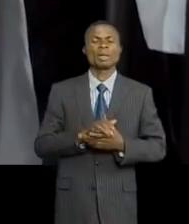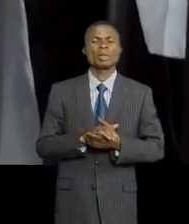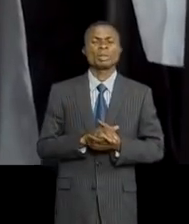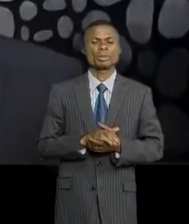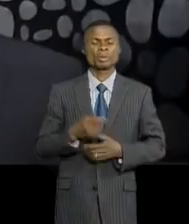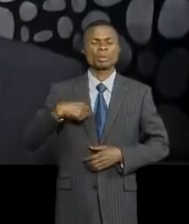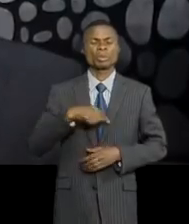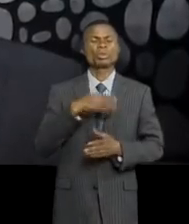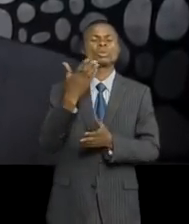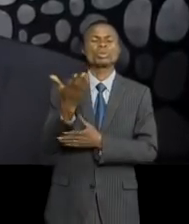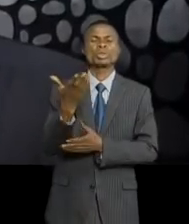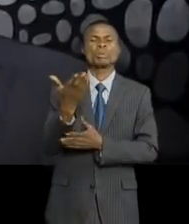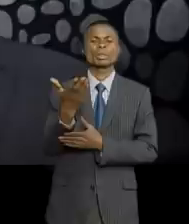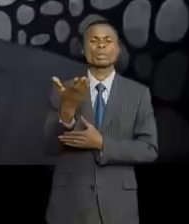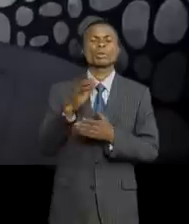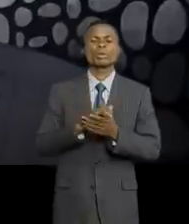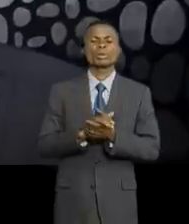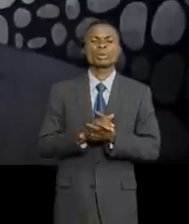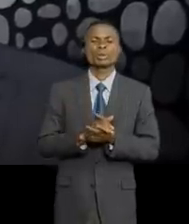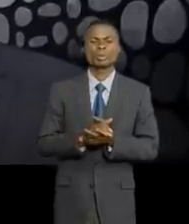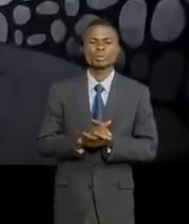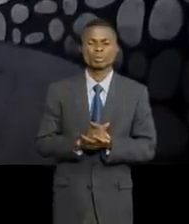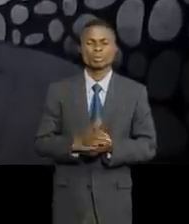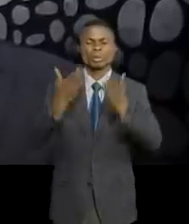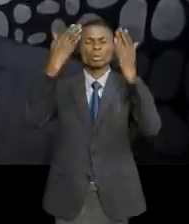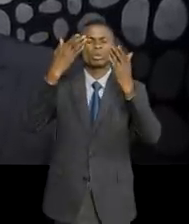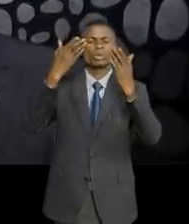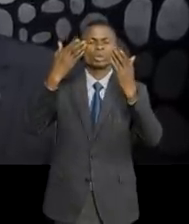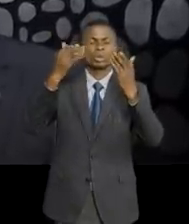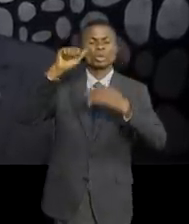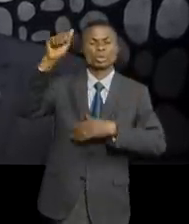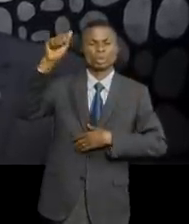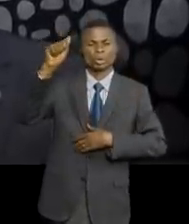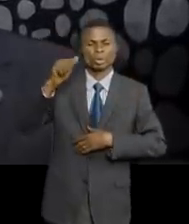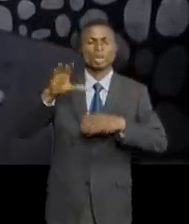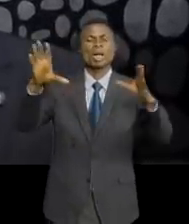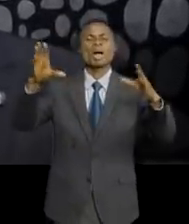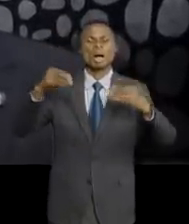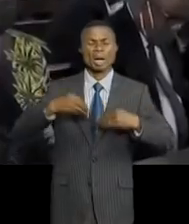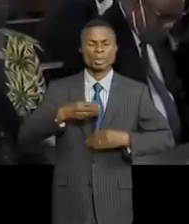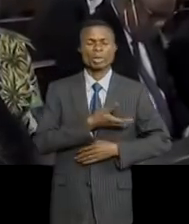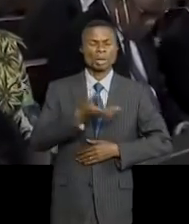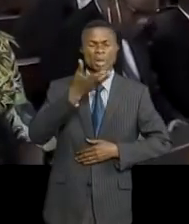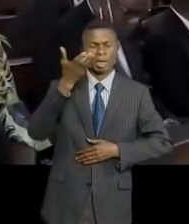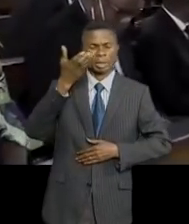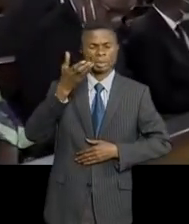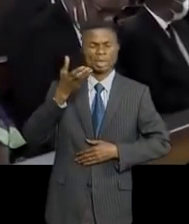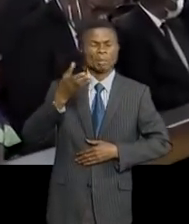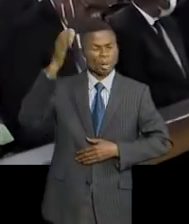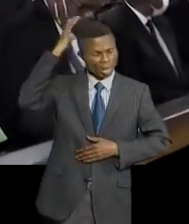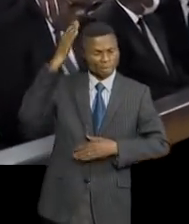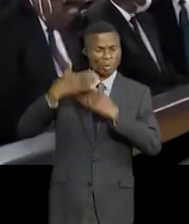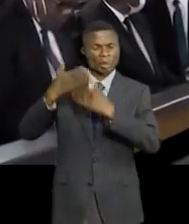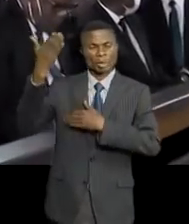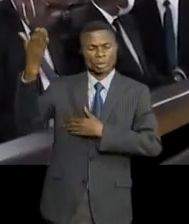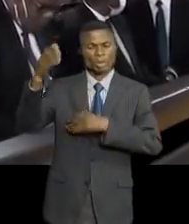Nous demandons au plus haut d'accueillir les âmes à ses côtés